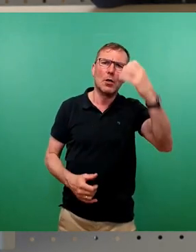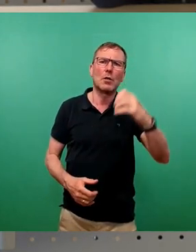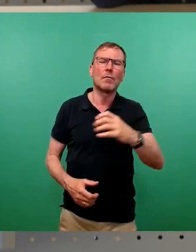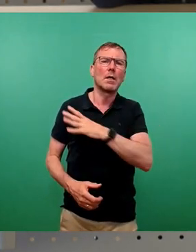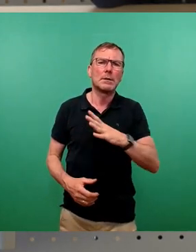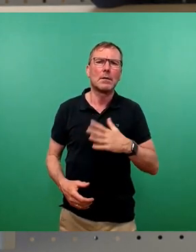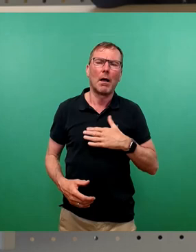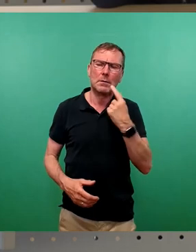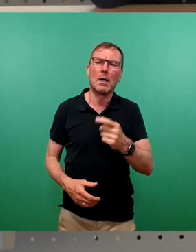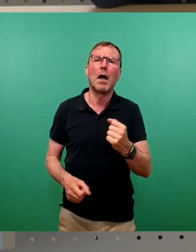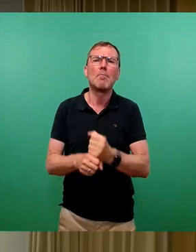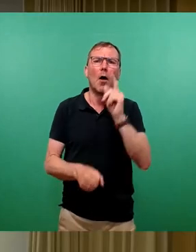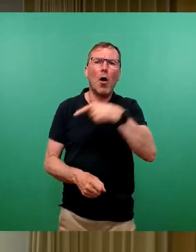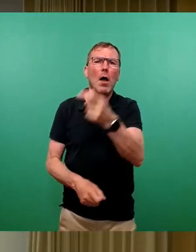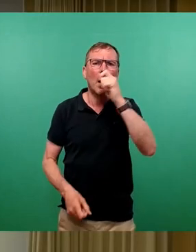Dank.